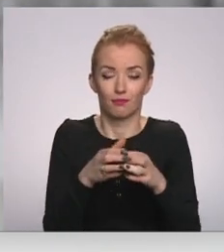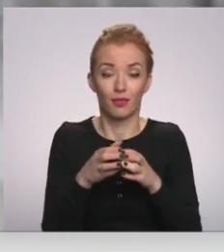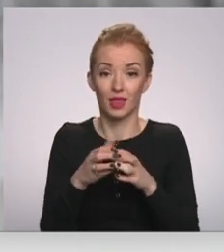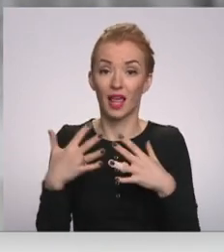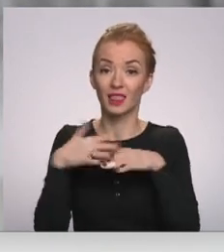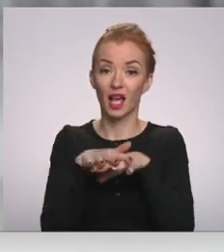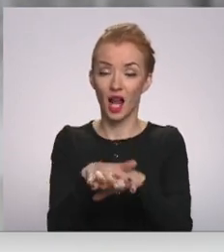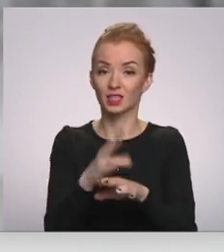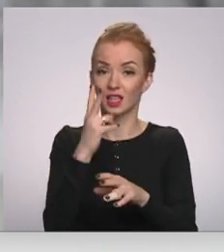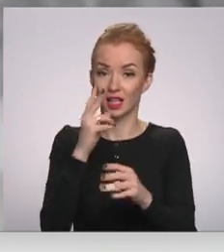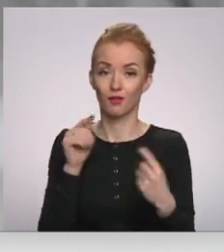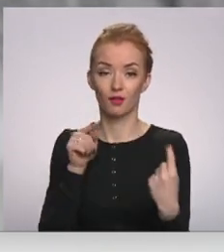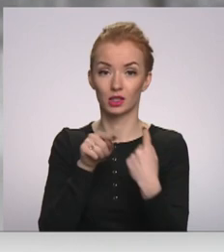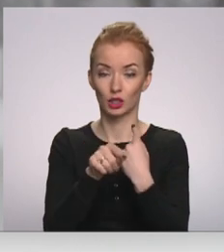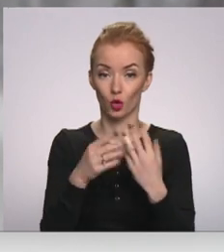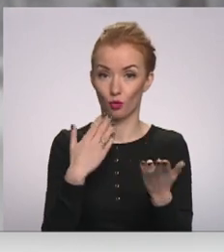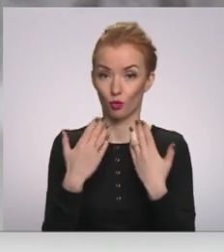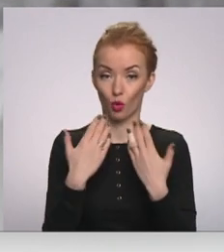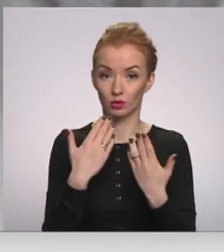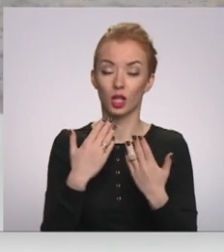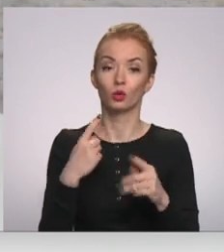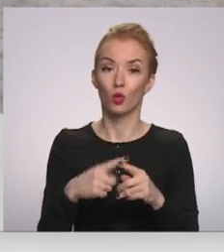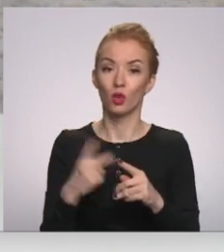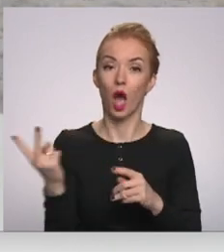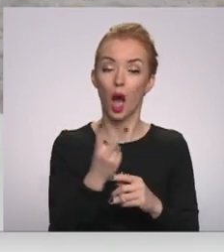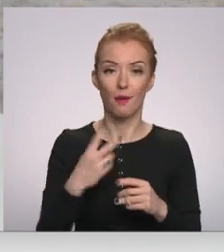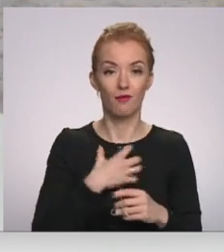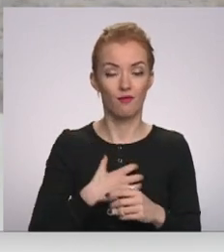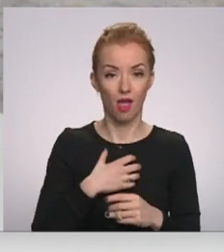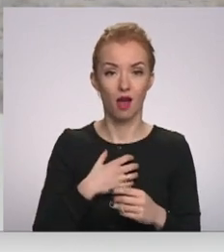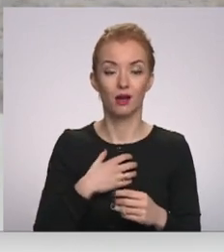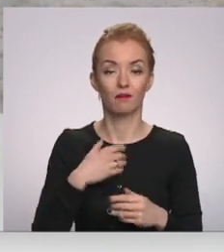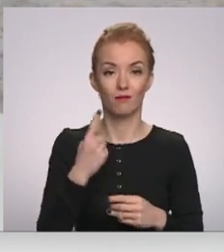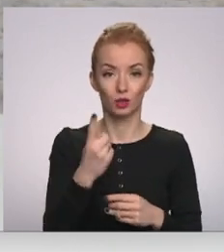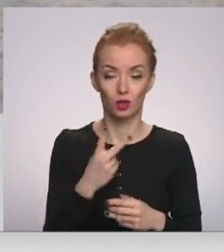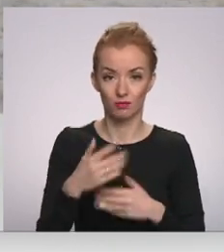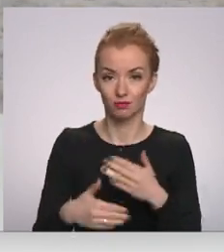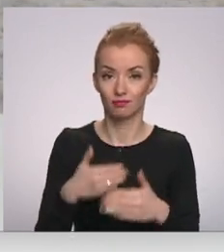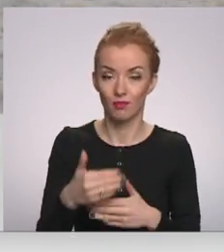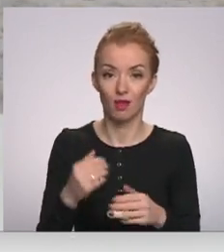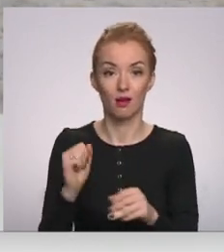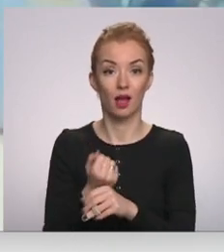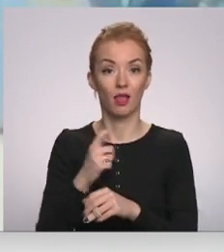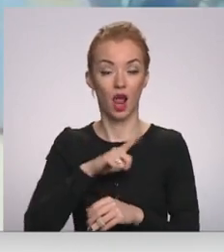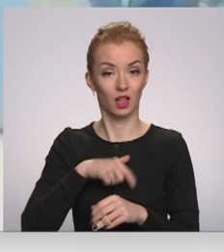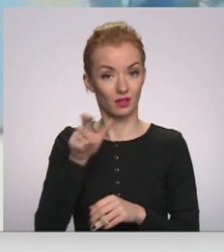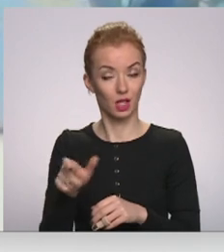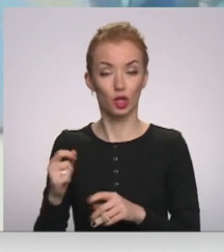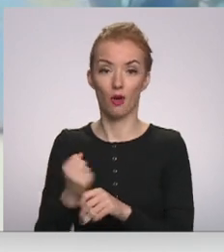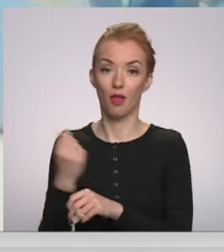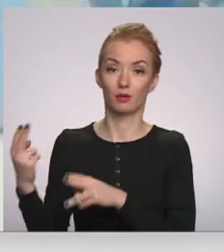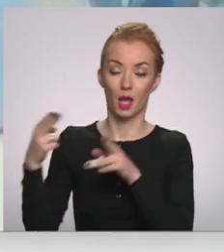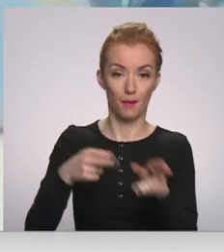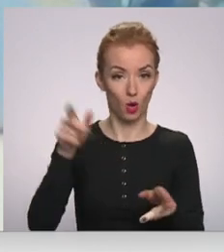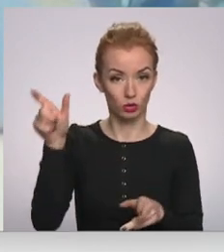ir divvirziena procesa, saka eksperti. Solis pretī jāspēr abām pusēm, gan Latvijas iedzīvotājiem, gan iebraucējiem. Šim cilvēkam, kas